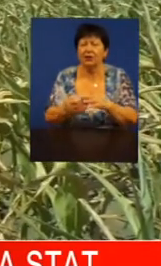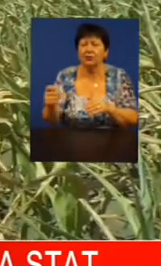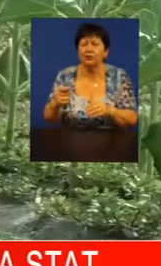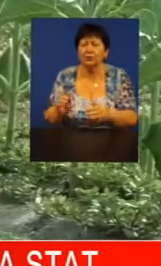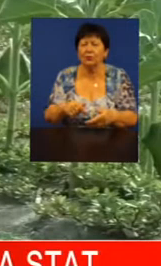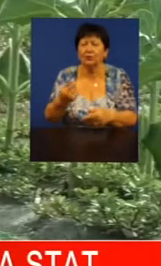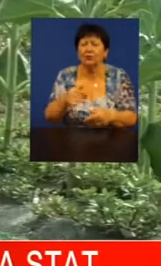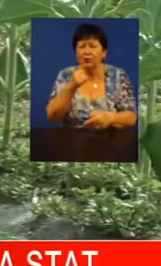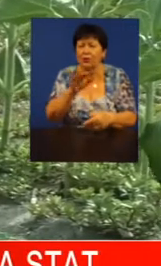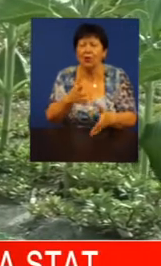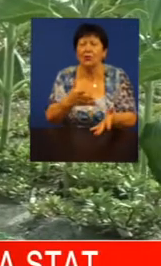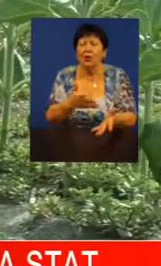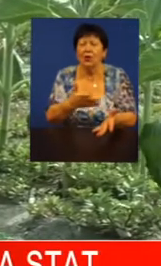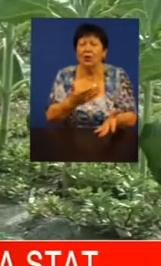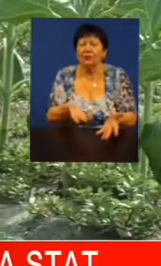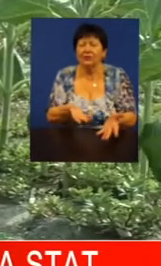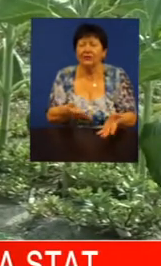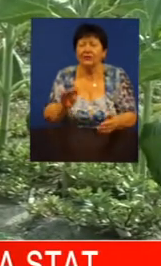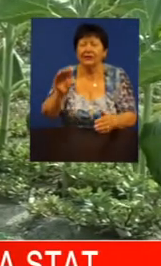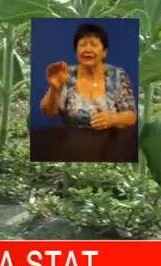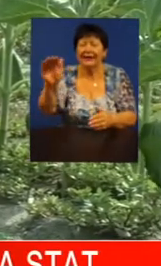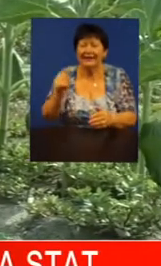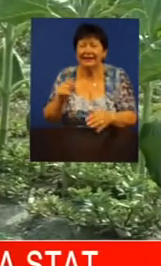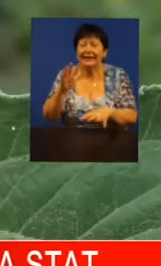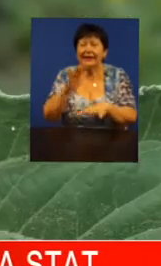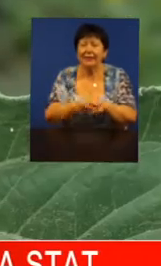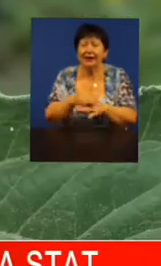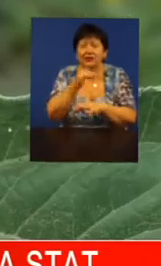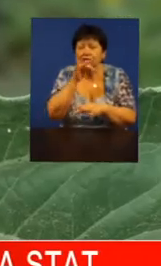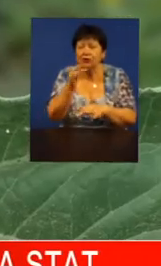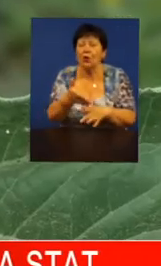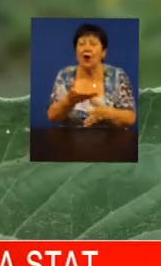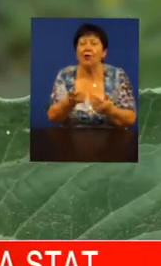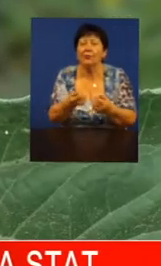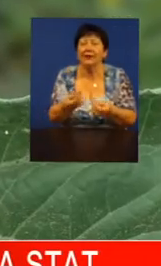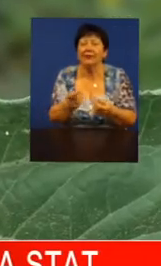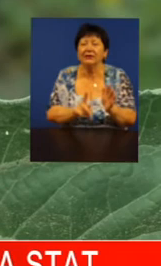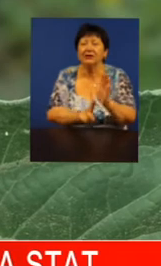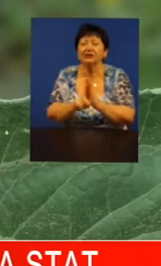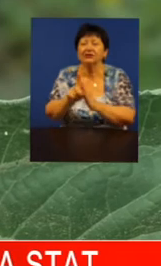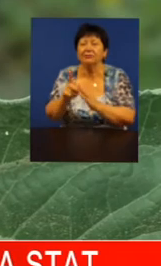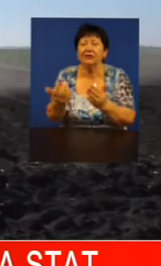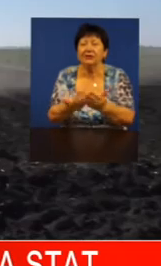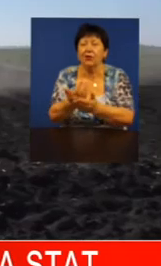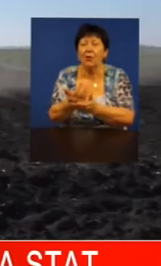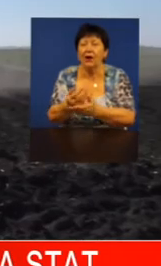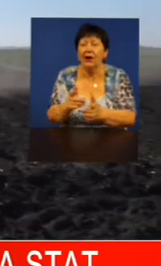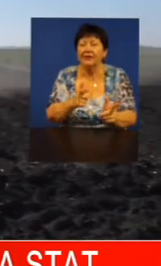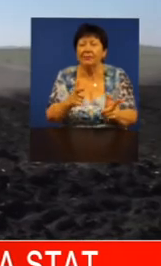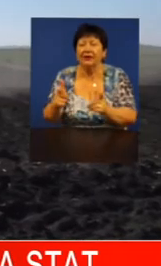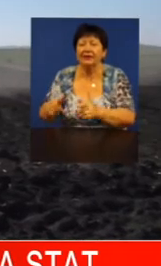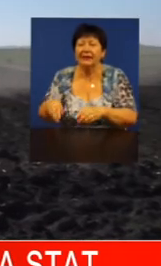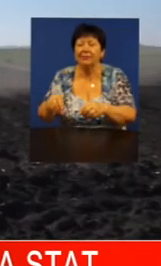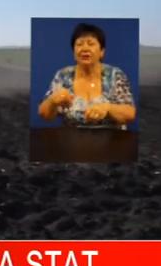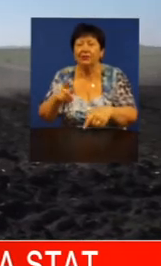Producătorii agricoli nu au cu ce achita creditele la bănci, ci nici nu au bani pentru a începe lucrările agricole de pregătirea